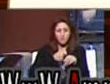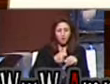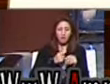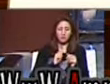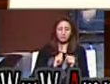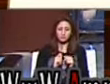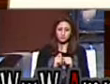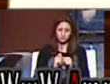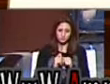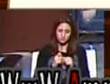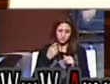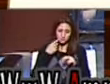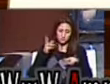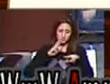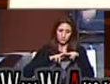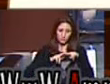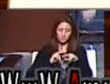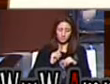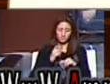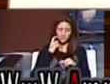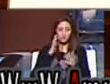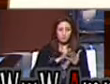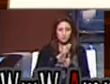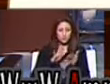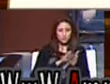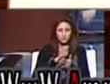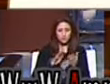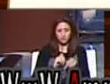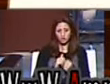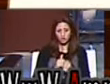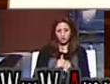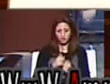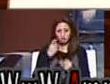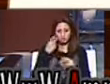بالاضافه الى بعض الاصناف الاخرى اللي ربما يكون في مشكله في